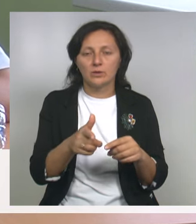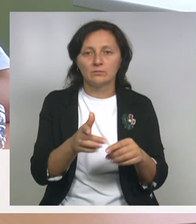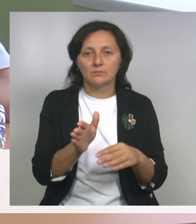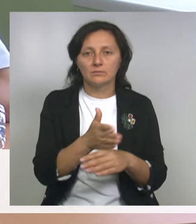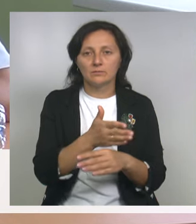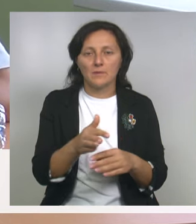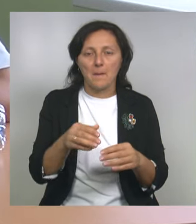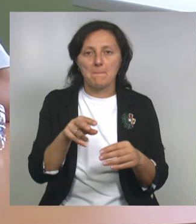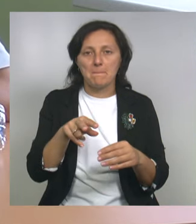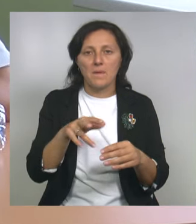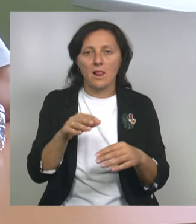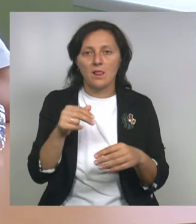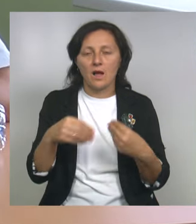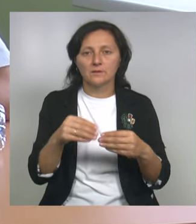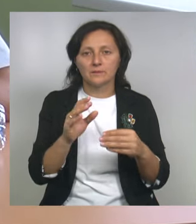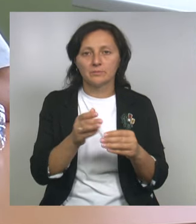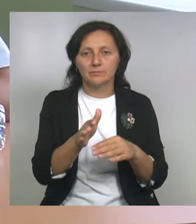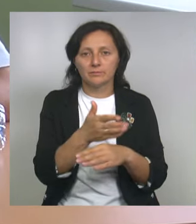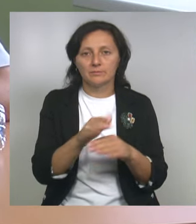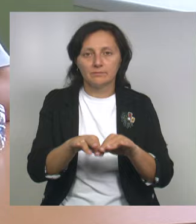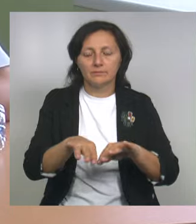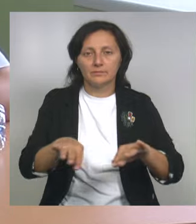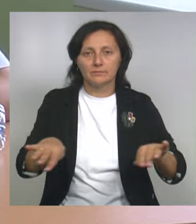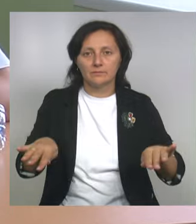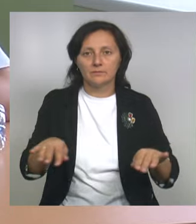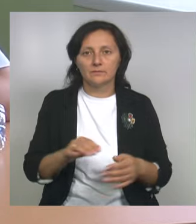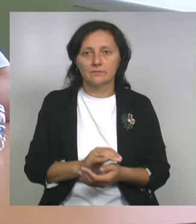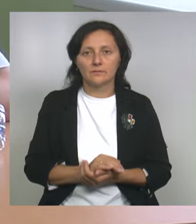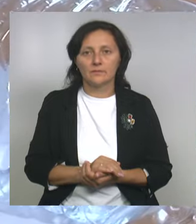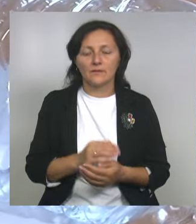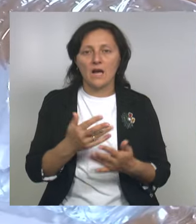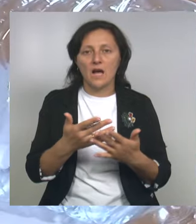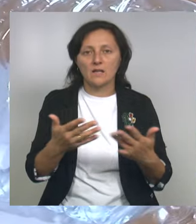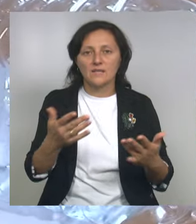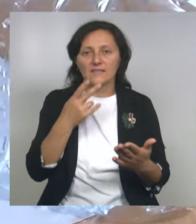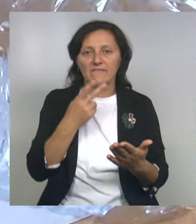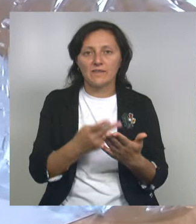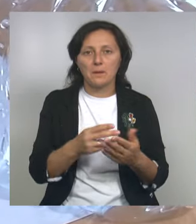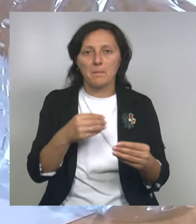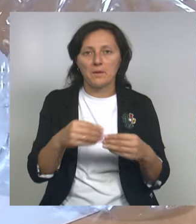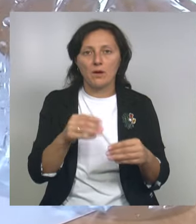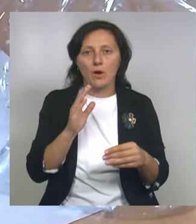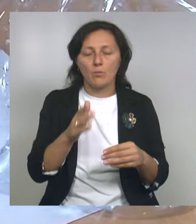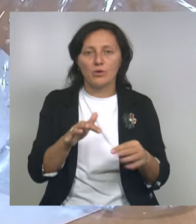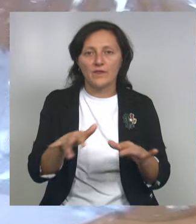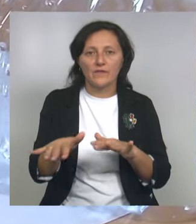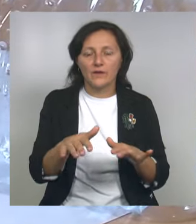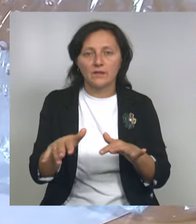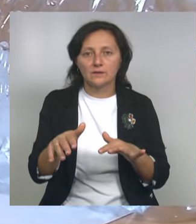будет собираться пластик. Но разный пластик, ну, разные типы пластика будут двигаться к местам